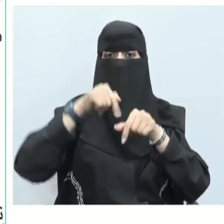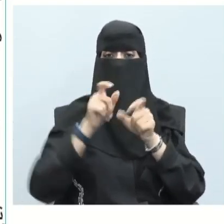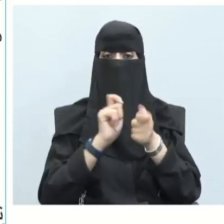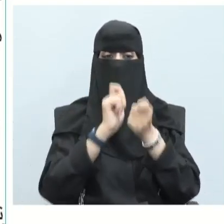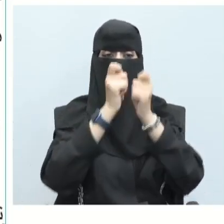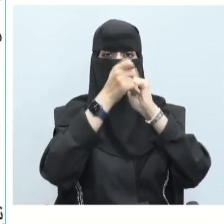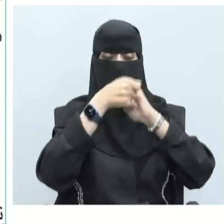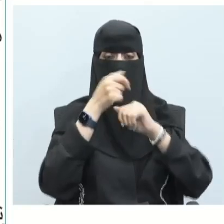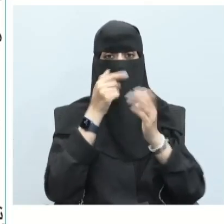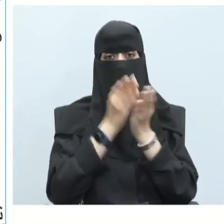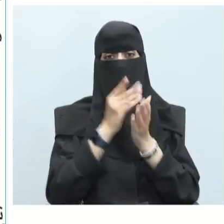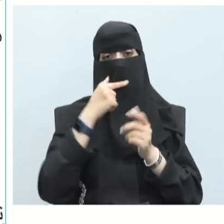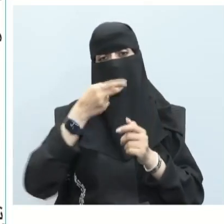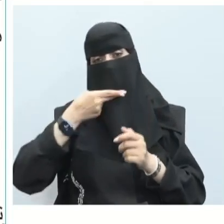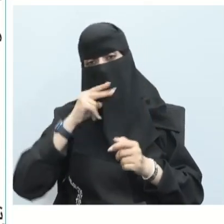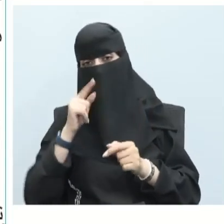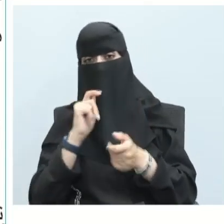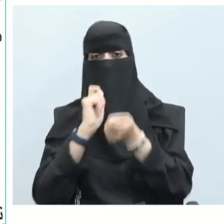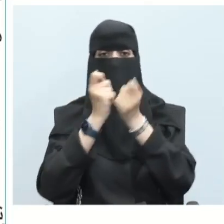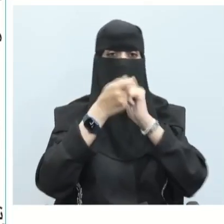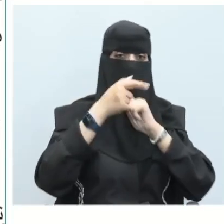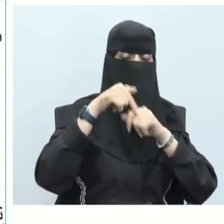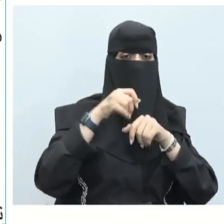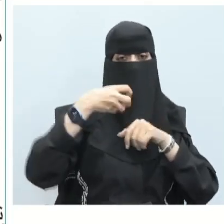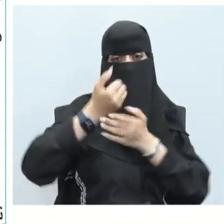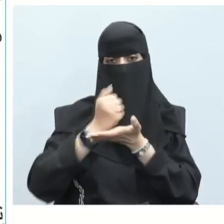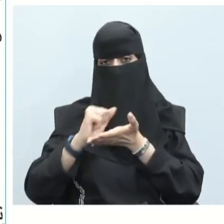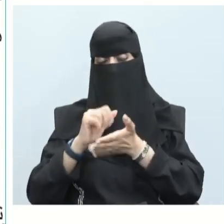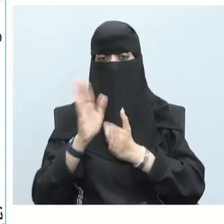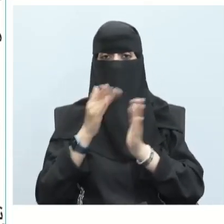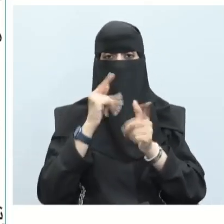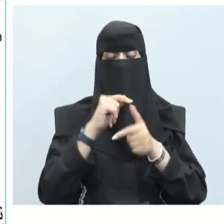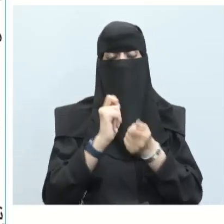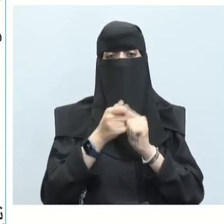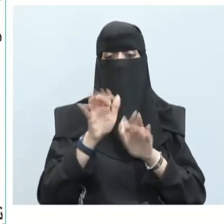وصياغتها وتزييفها او تغييرها او تحريفها او